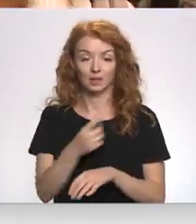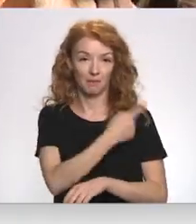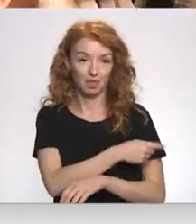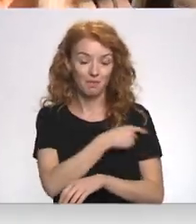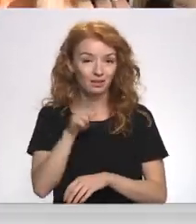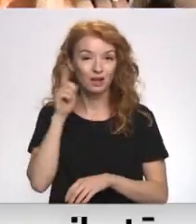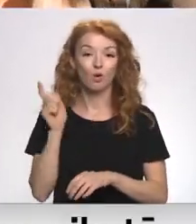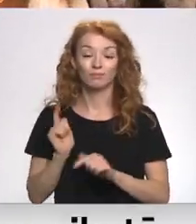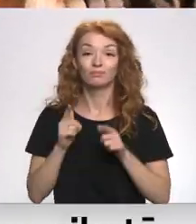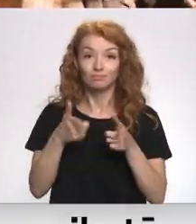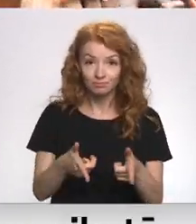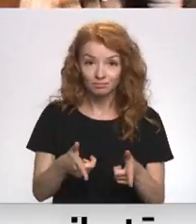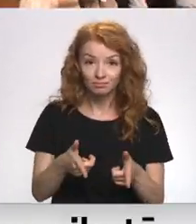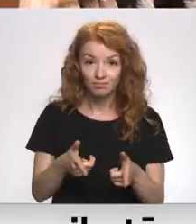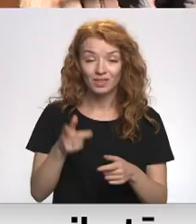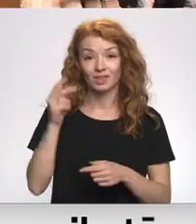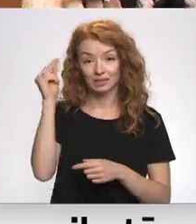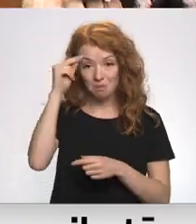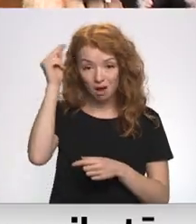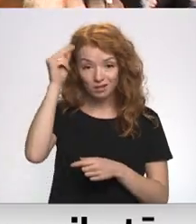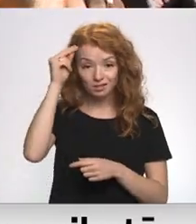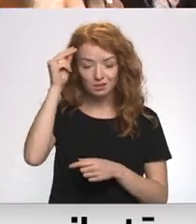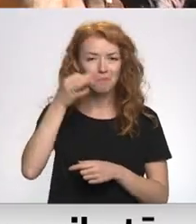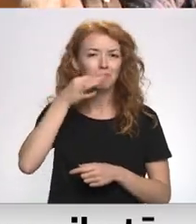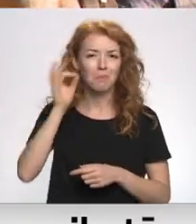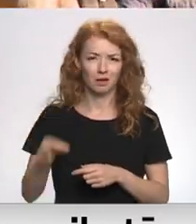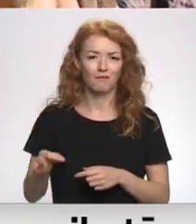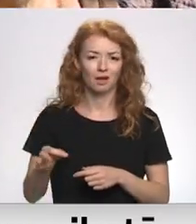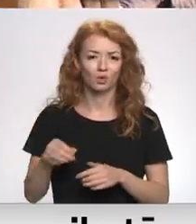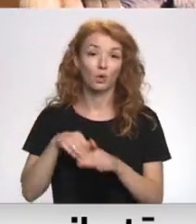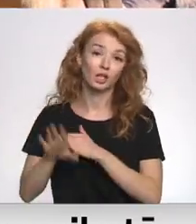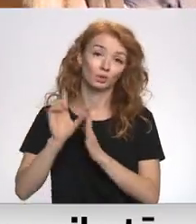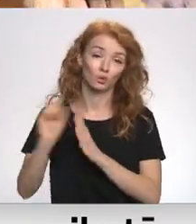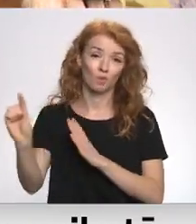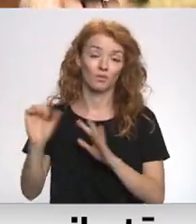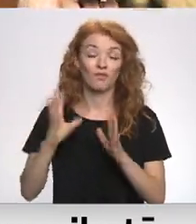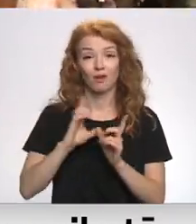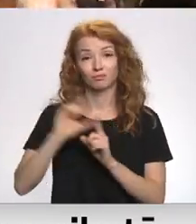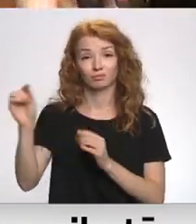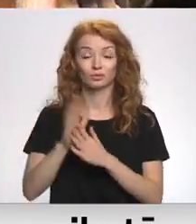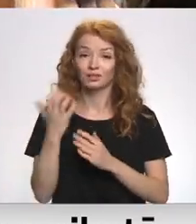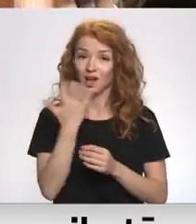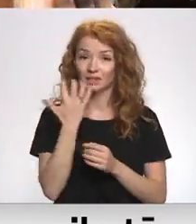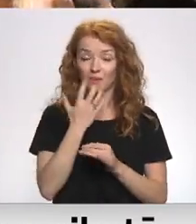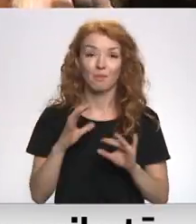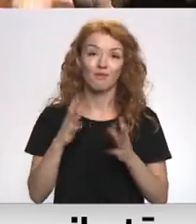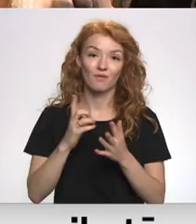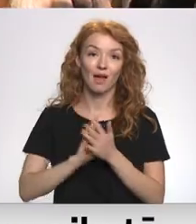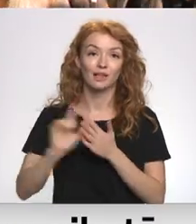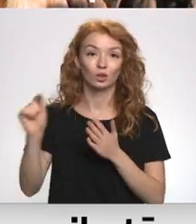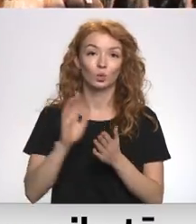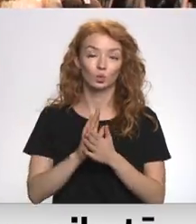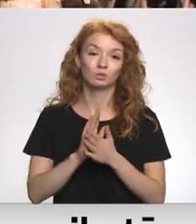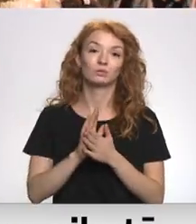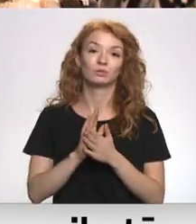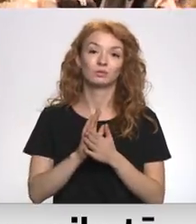jaunās, viņi atnāk, izmācās perfekti. Un aiziet projām, vai aizbrauc uz ārzemēm, vai aiziet uz privātu